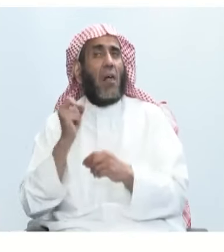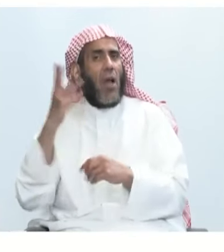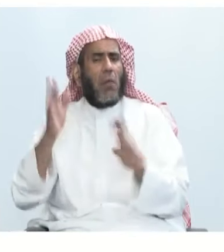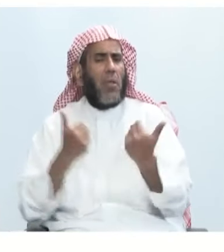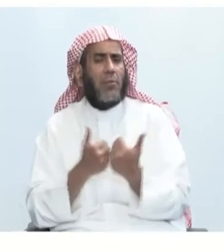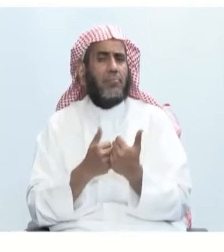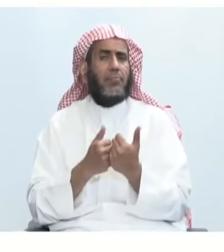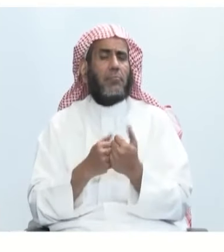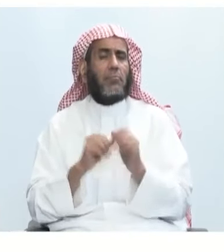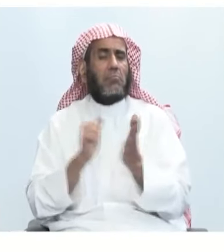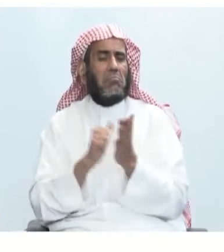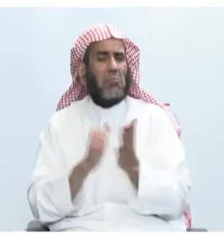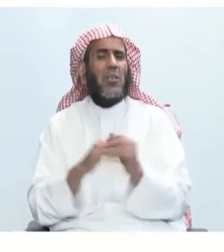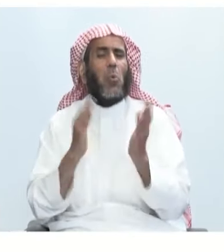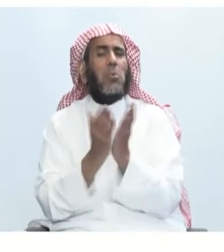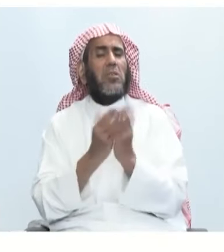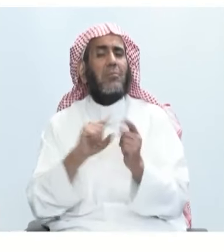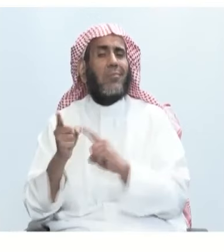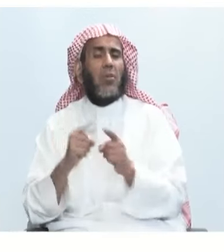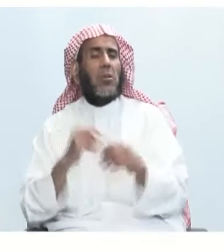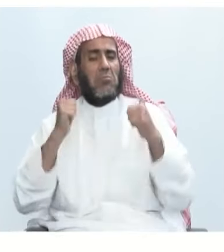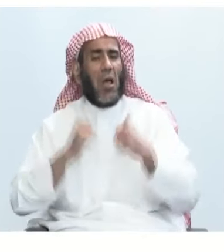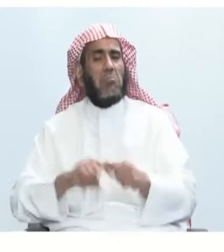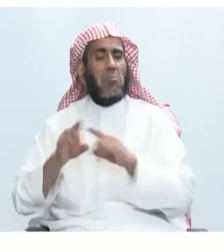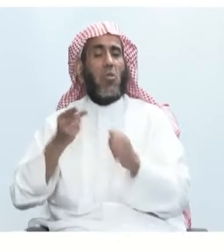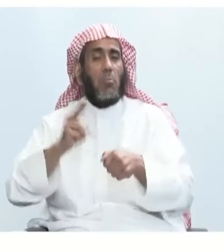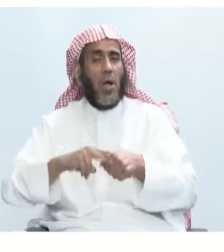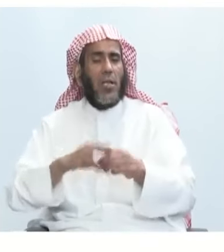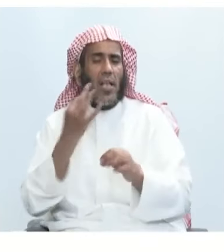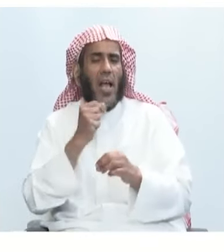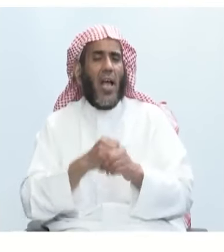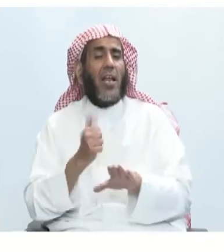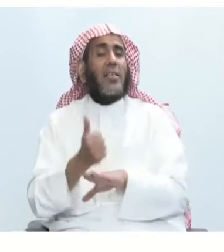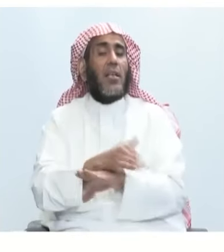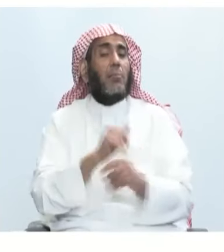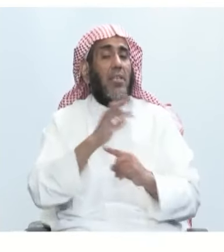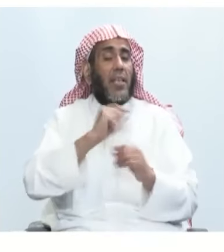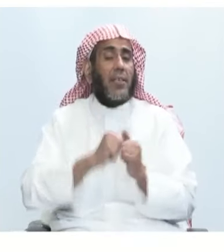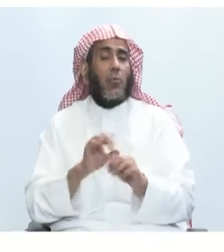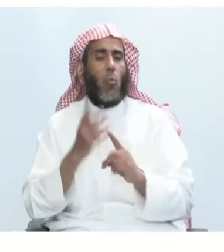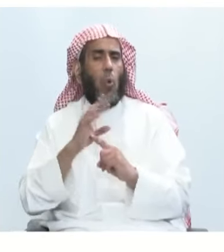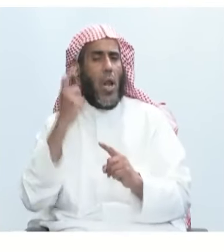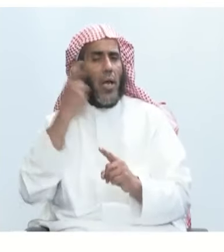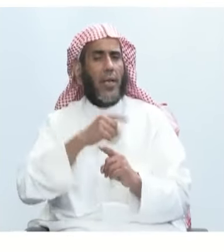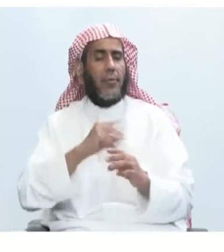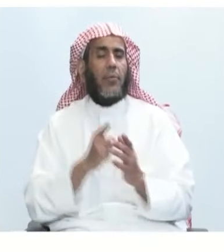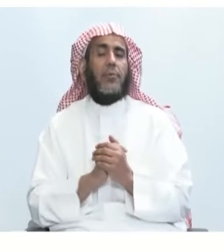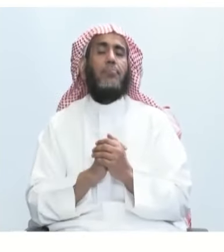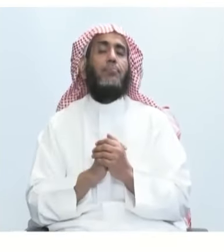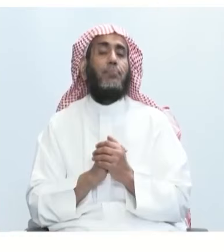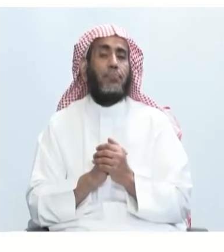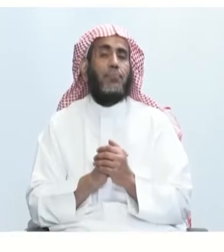الافكار البيت والمدرسه وكذلك الطالب ثم تتحدث عن اساليب التاثير والاقناع عن عن